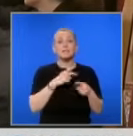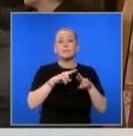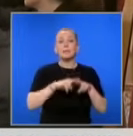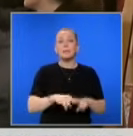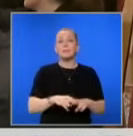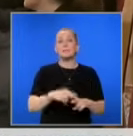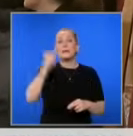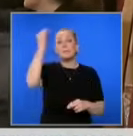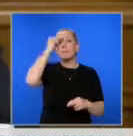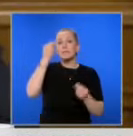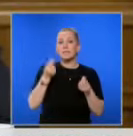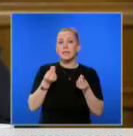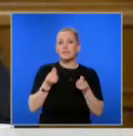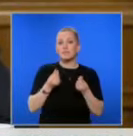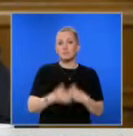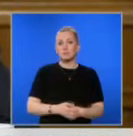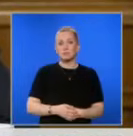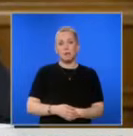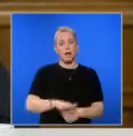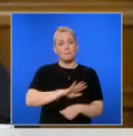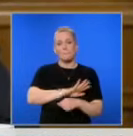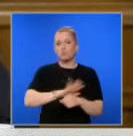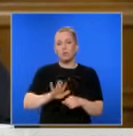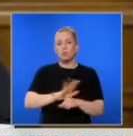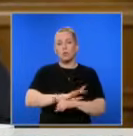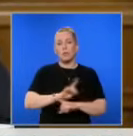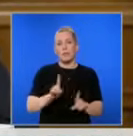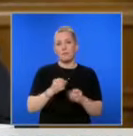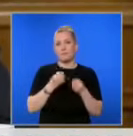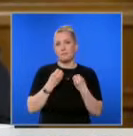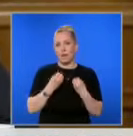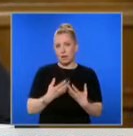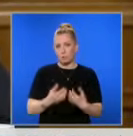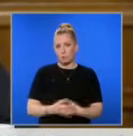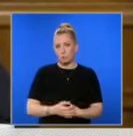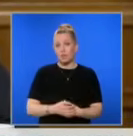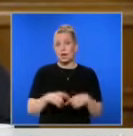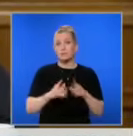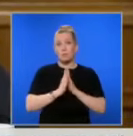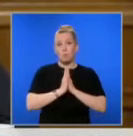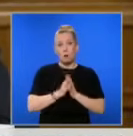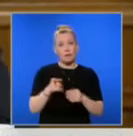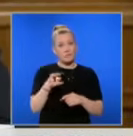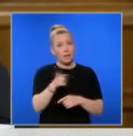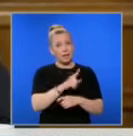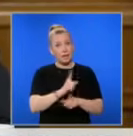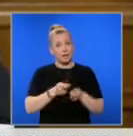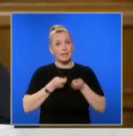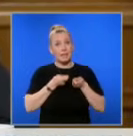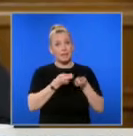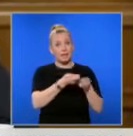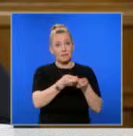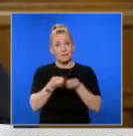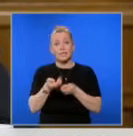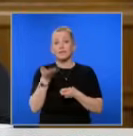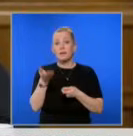лев беше тежко погазан. Абсолютно невярно. И аз ще ви призова наистина вие да ни надъхвате и вашите